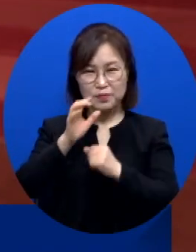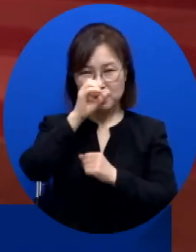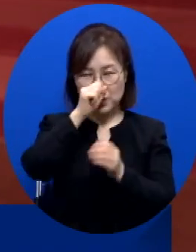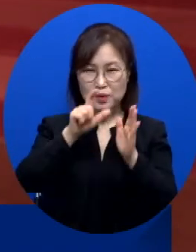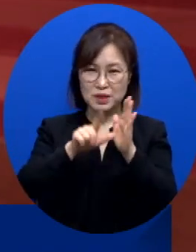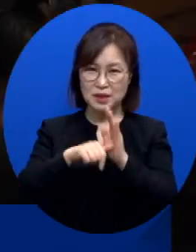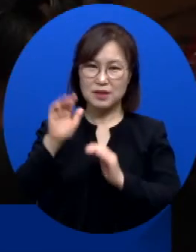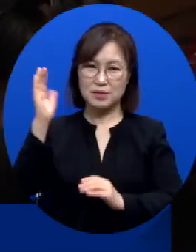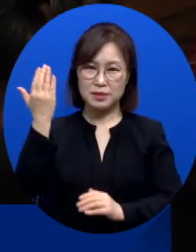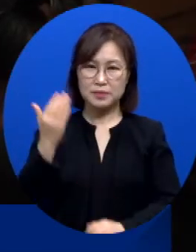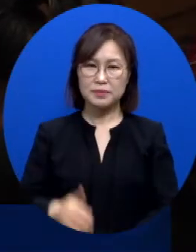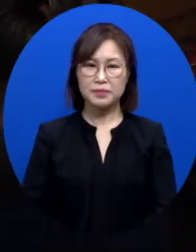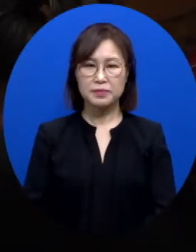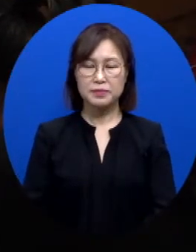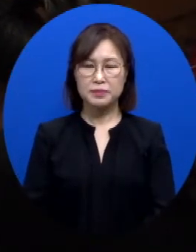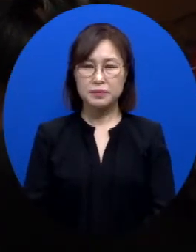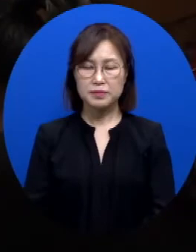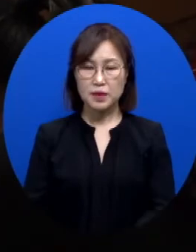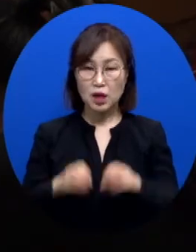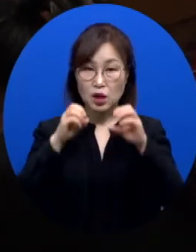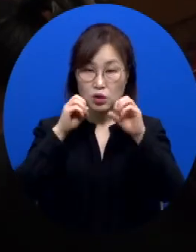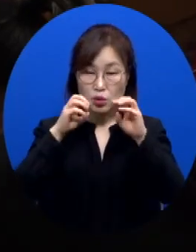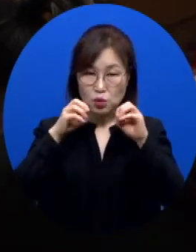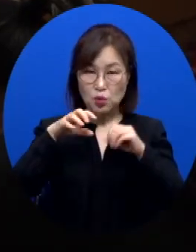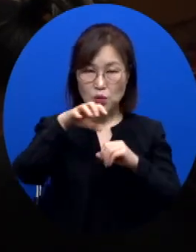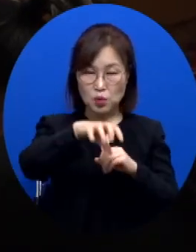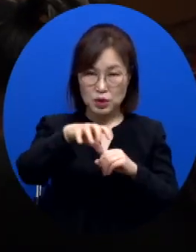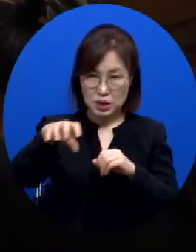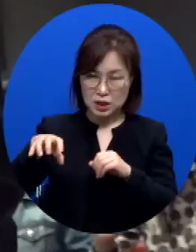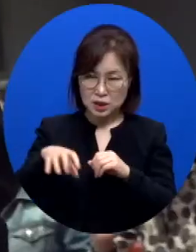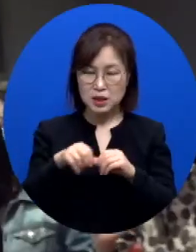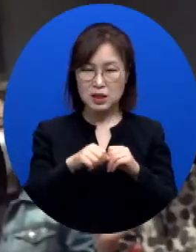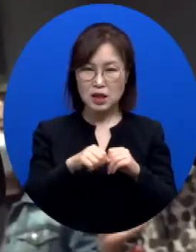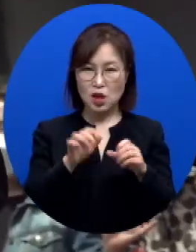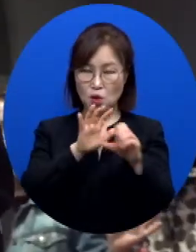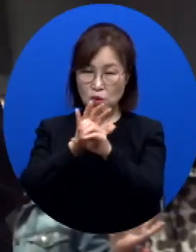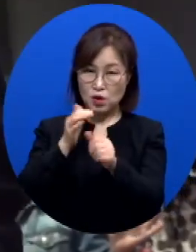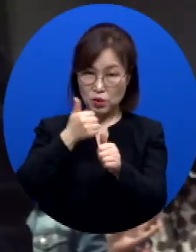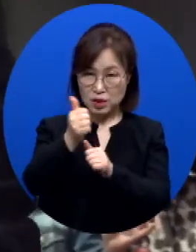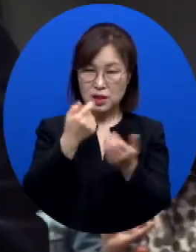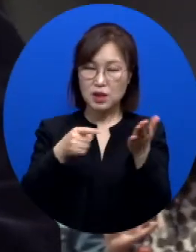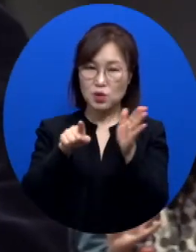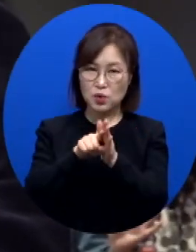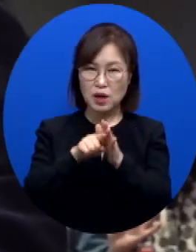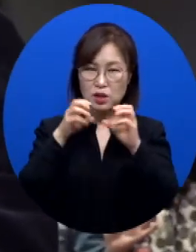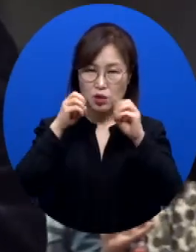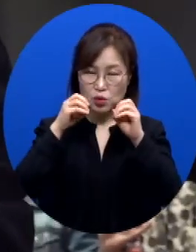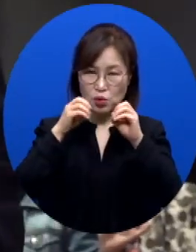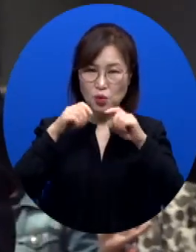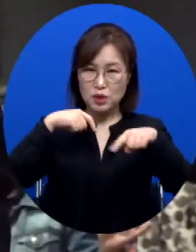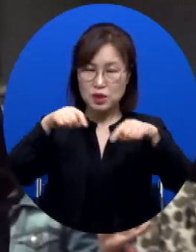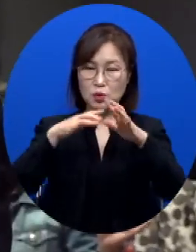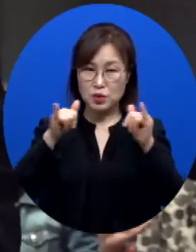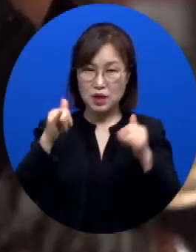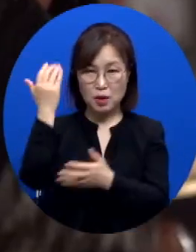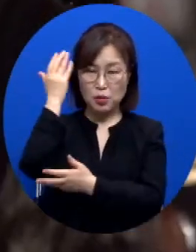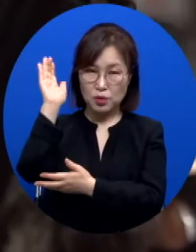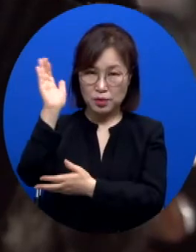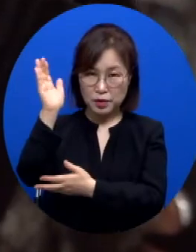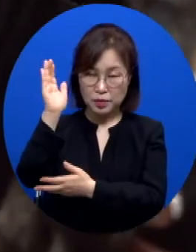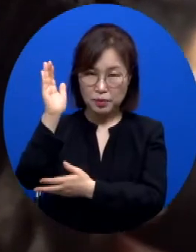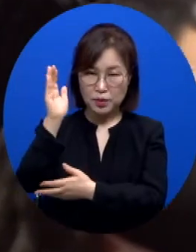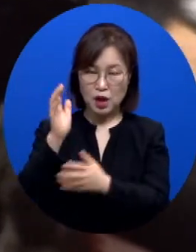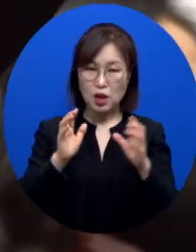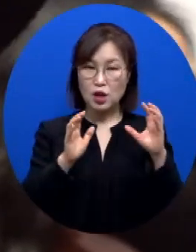기회가 된줄 압니다. 선교지 코비드 위기를 극복하고자 열린 국제 선교 지도자 포럼.